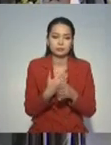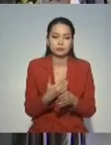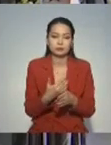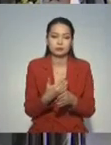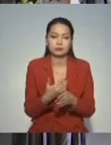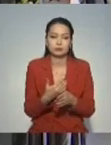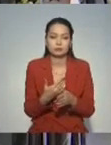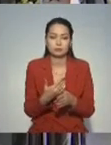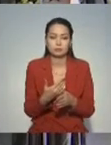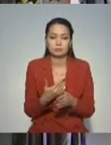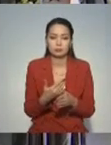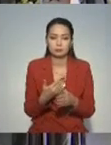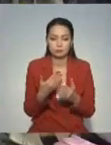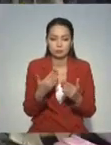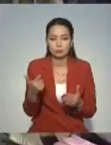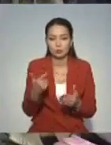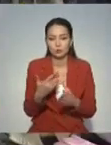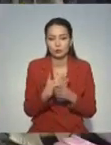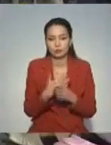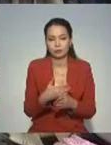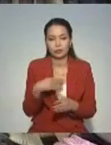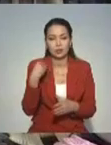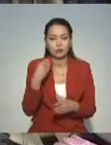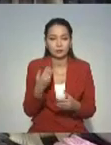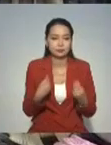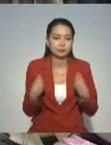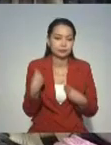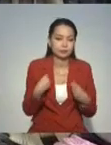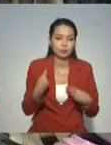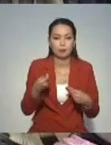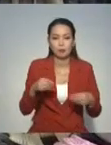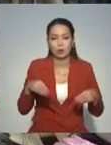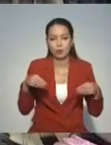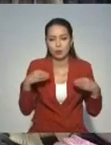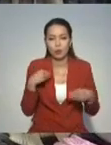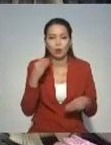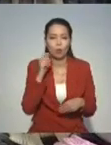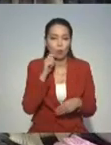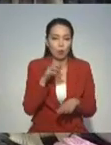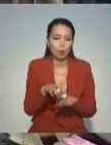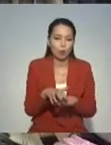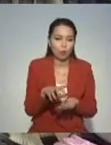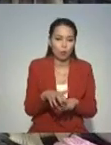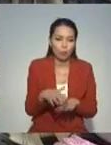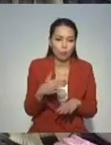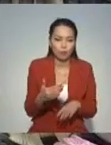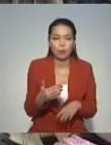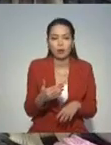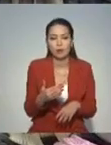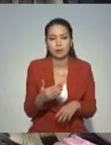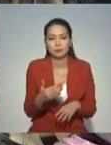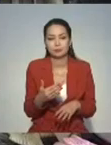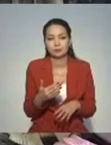организовать, получается, отправку гуманитарной помощи. Это теплые вещи, постельная, обувь. Вот. Если по необходимости, мы